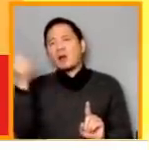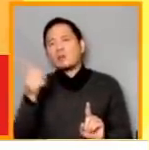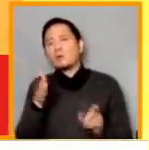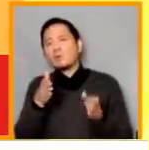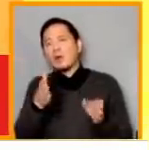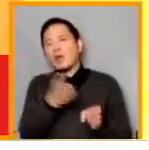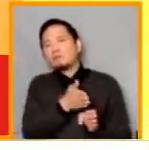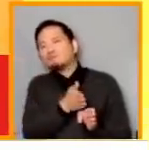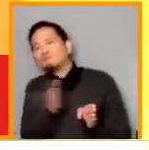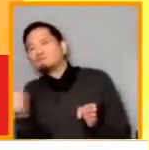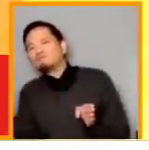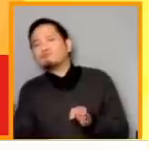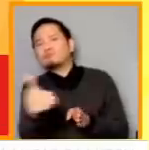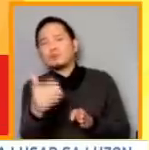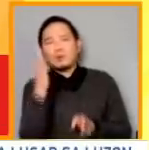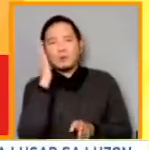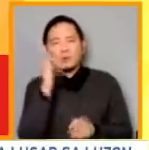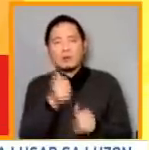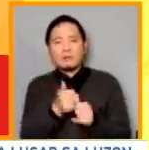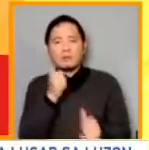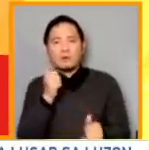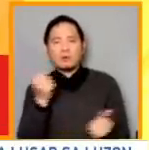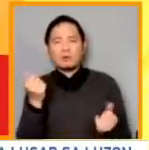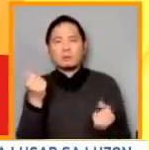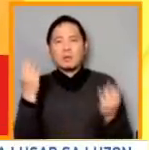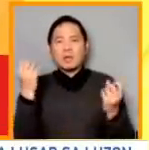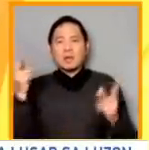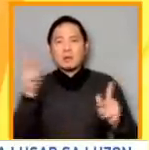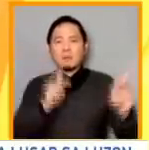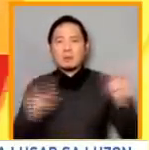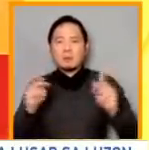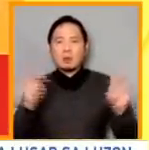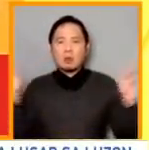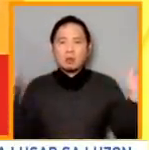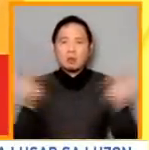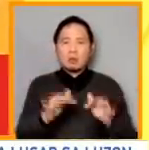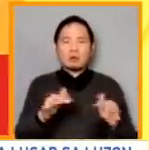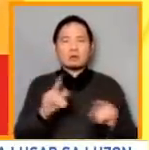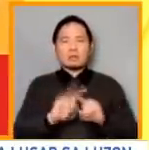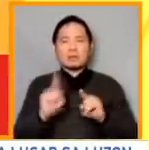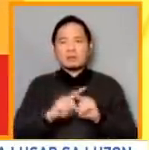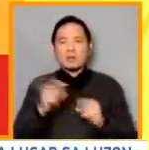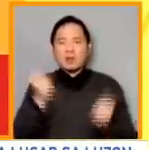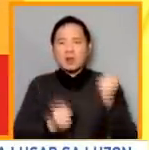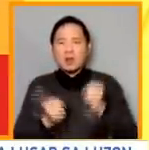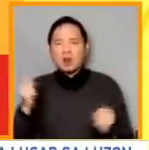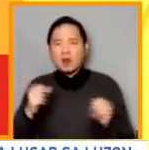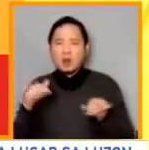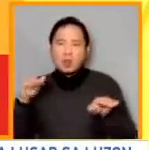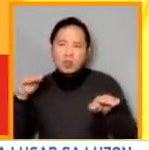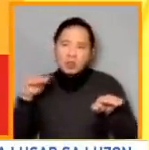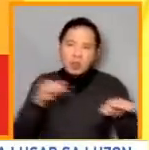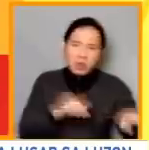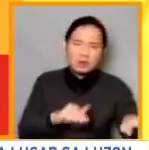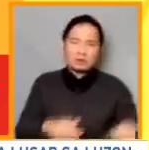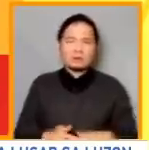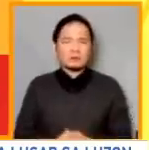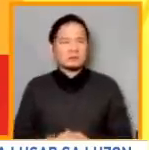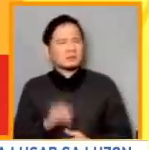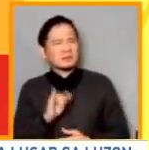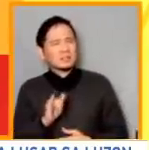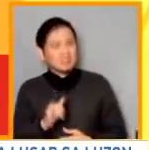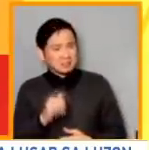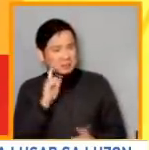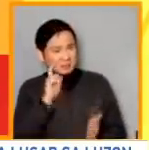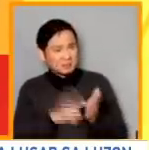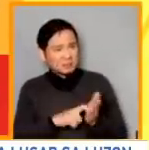yung marami ang nagpupunto ng mga sasakyan dito sa Commonwealth. Nakikita na po natin na ganito kahirap yung sitwasyon para sa mga kababayan